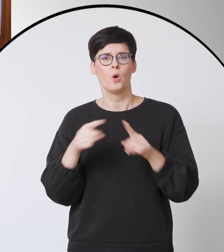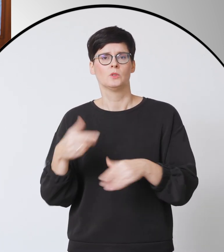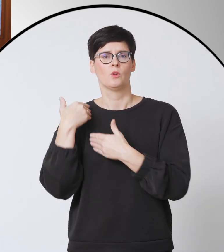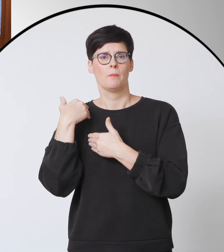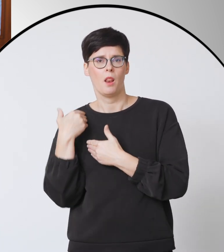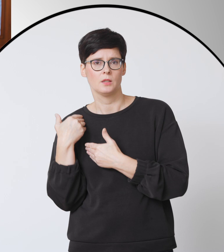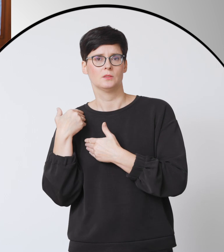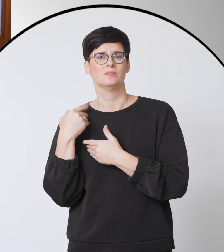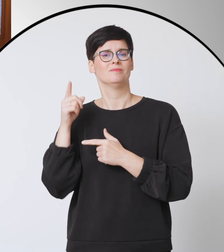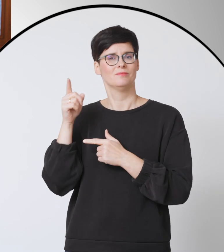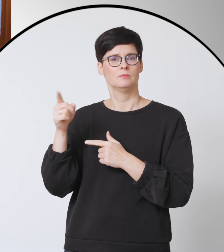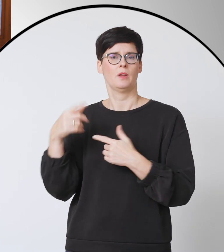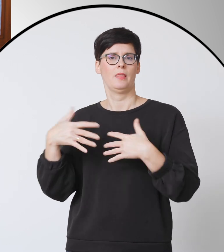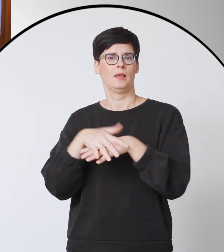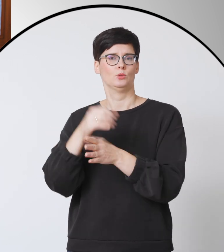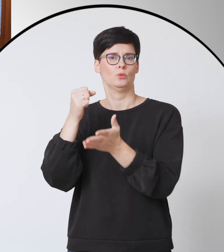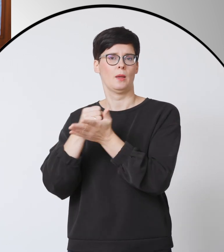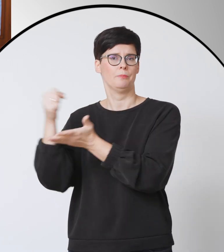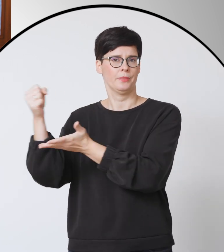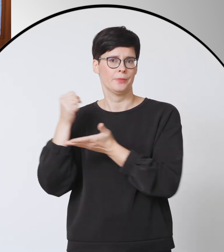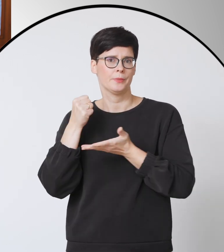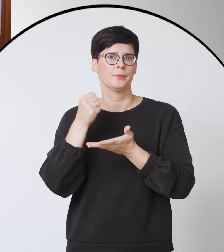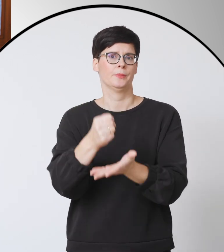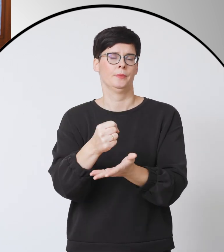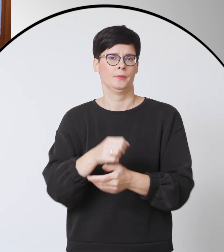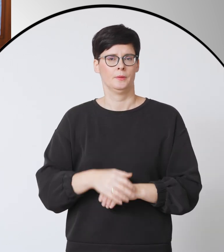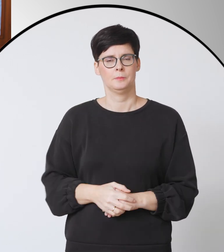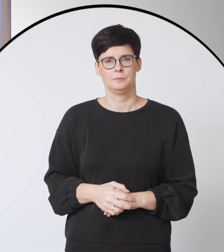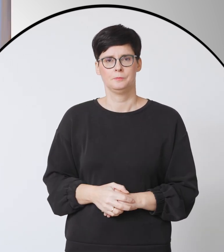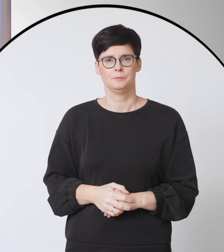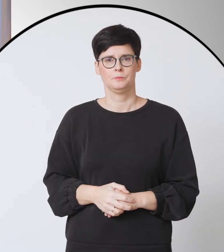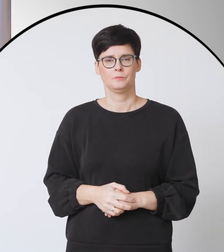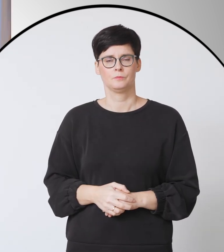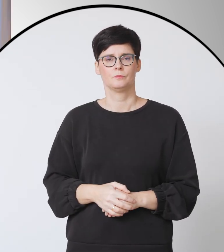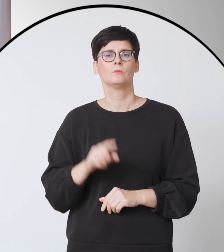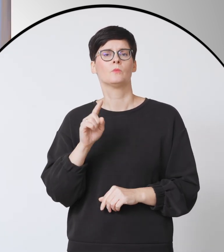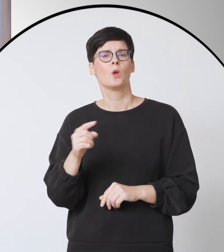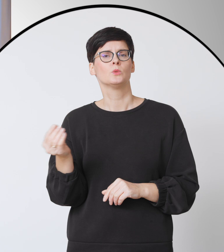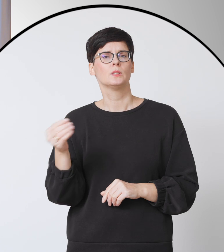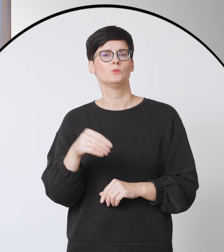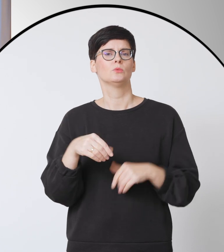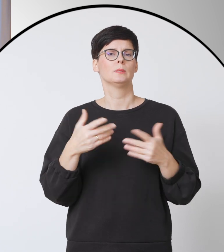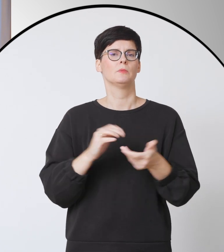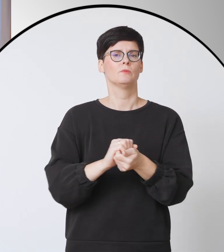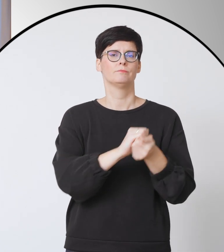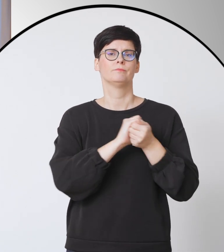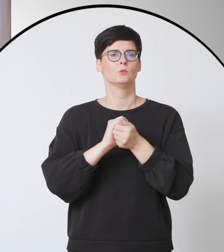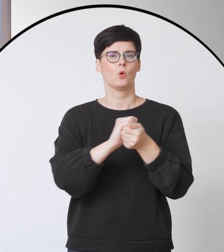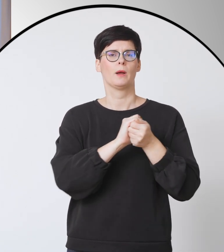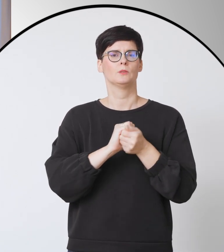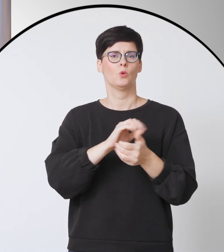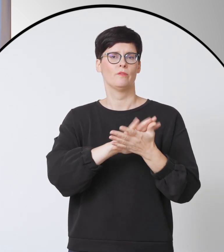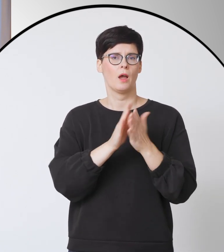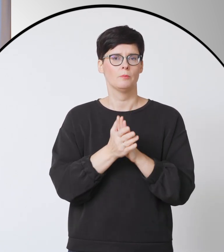außergewöhnliche Belastungen, die vom Integrationsamt gezahlt werden, mit ein. Des Weiteren gibt es eine